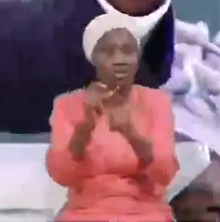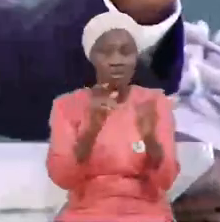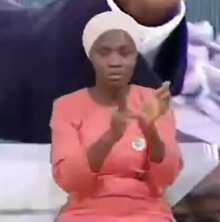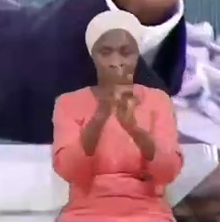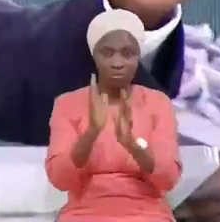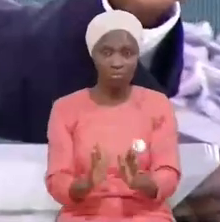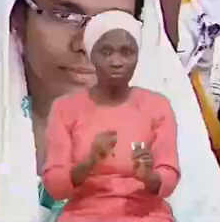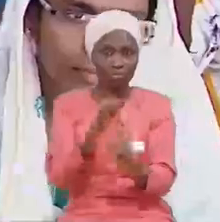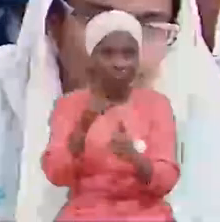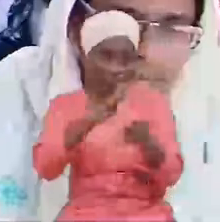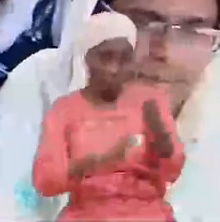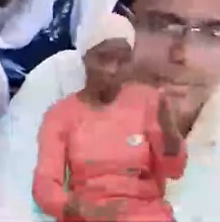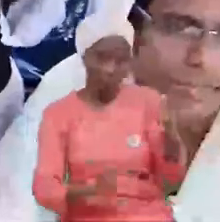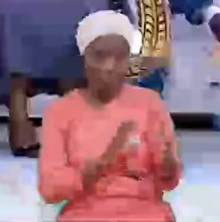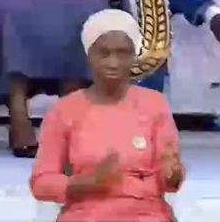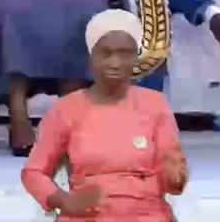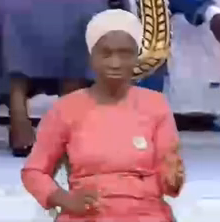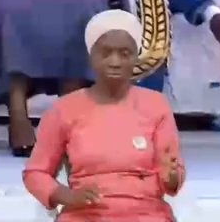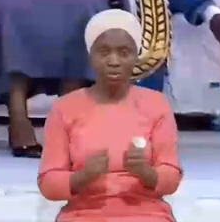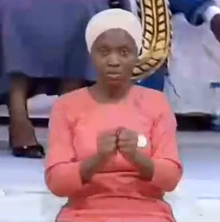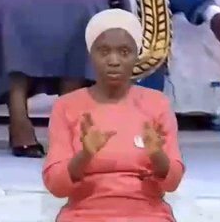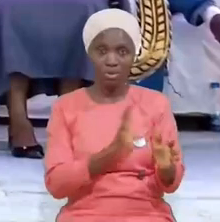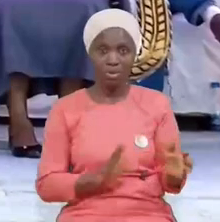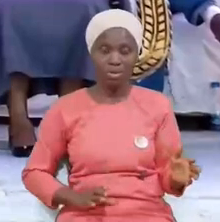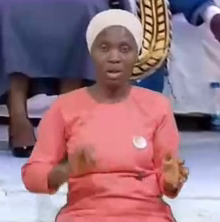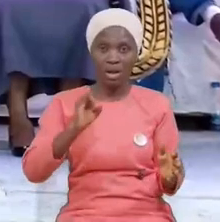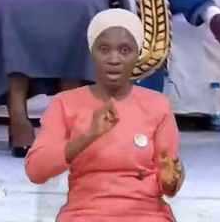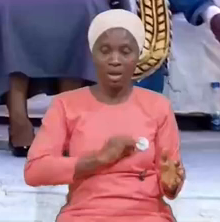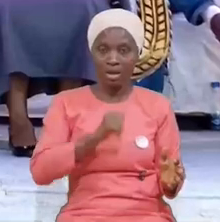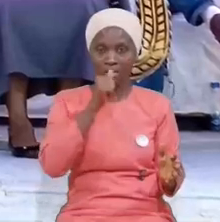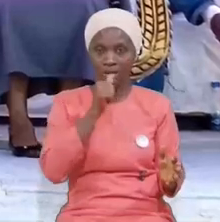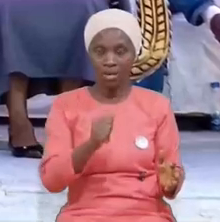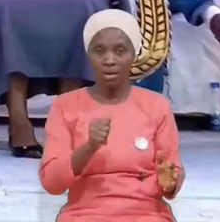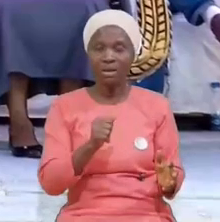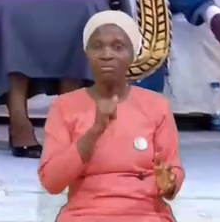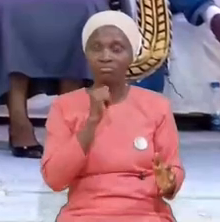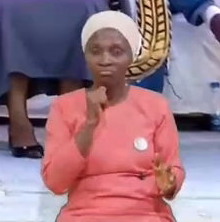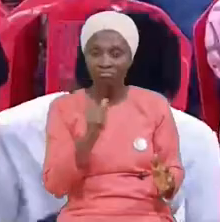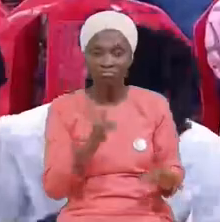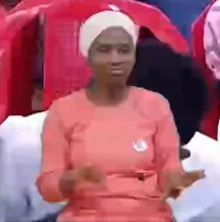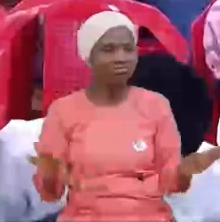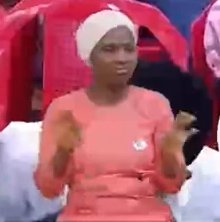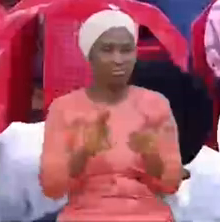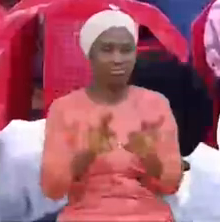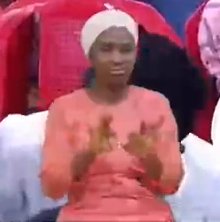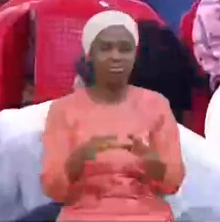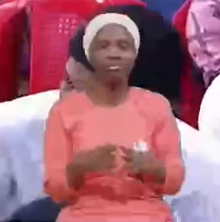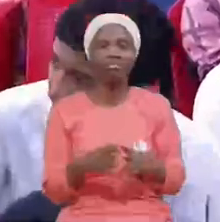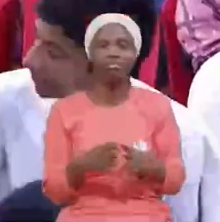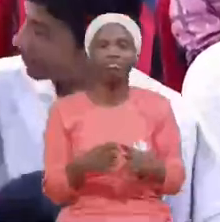enlevez Christ, sans Christ, je ne suis pas essentiel.